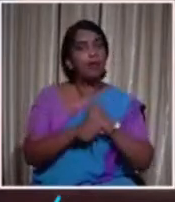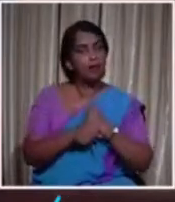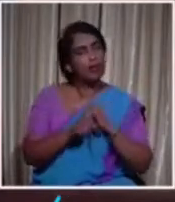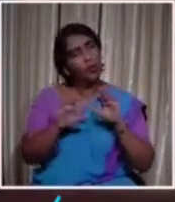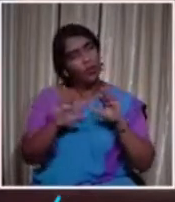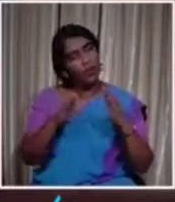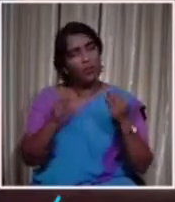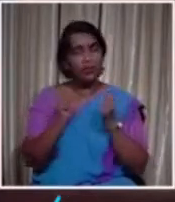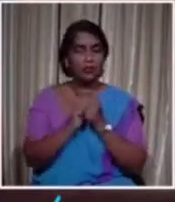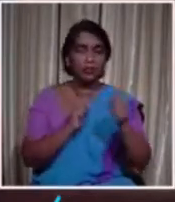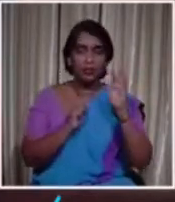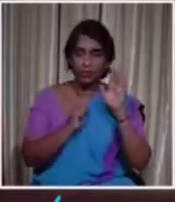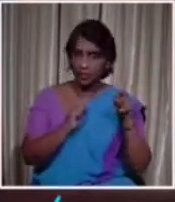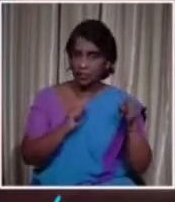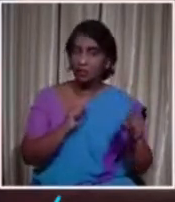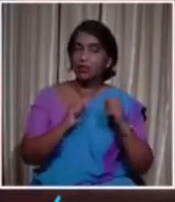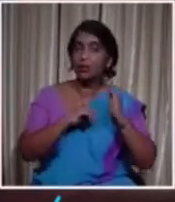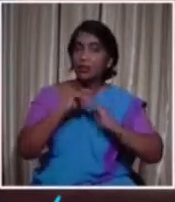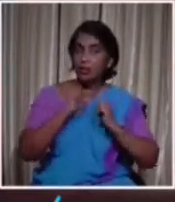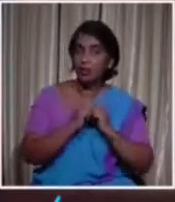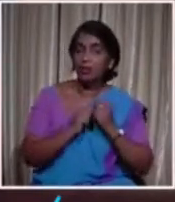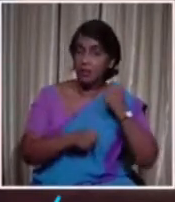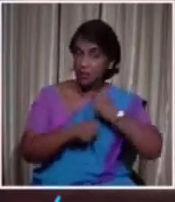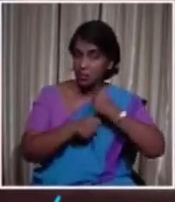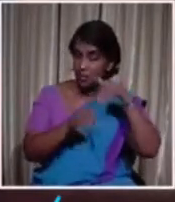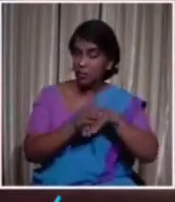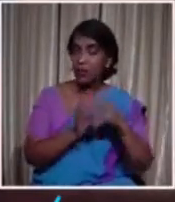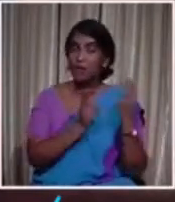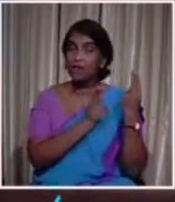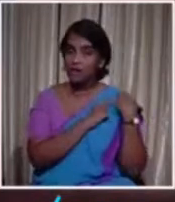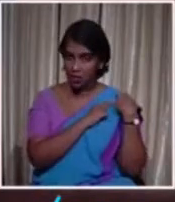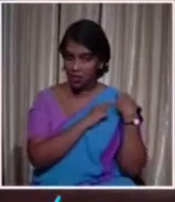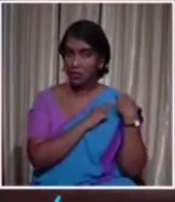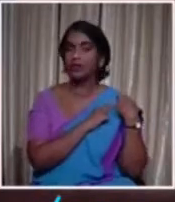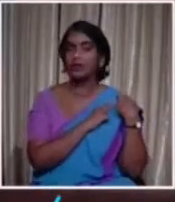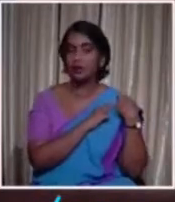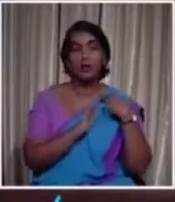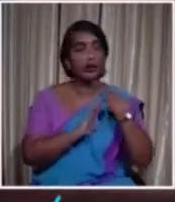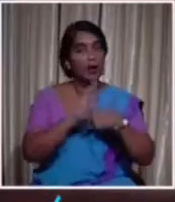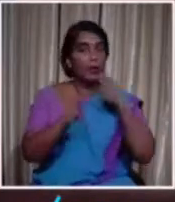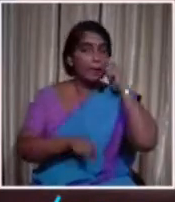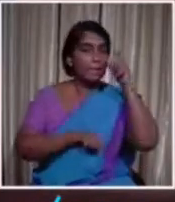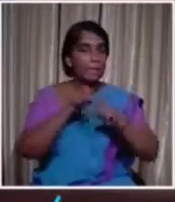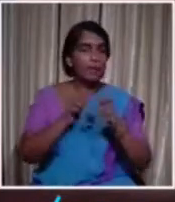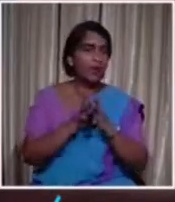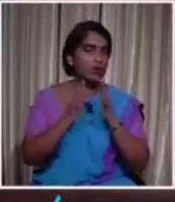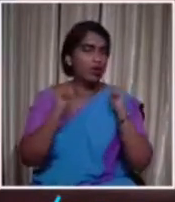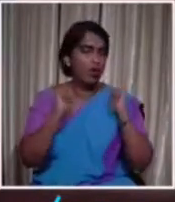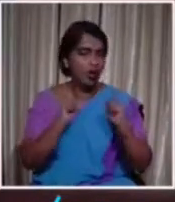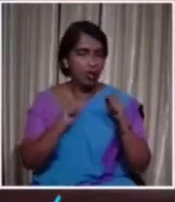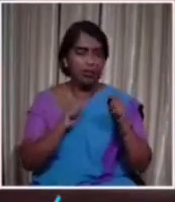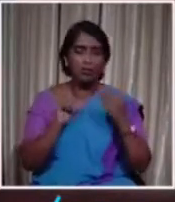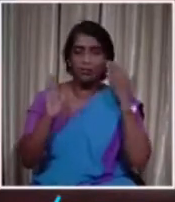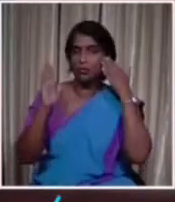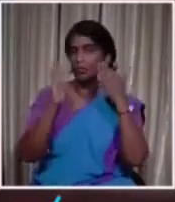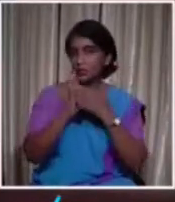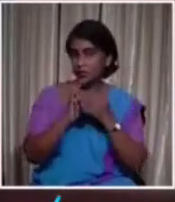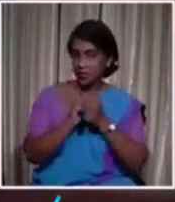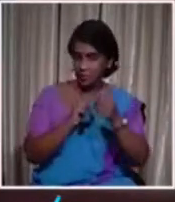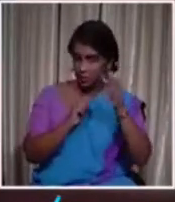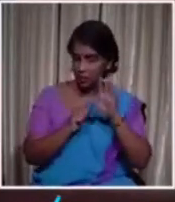හෝ යෙදුමකින් ගොඩනගන්නා ආණ්ඩුවේ බර රටේ ජනතාවට කොහොමද දරා ගන්න පුළුවන්